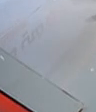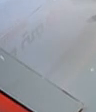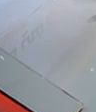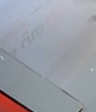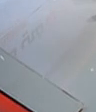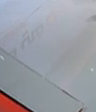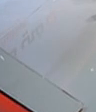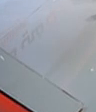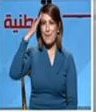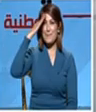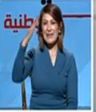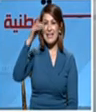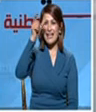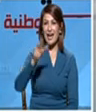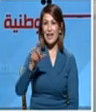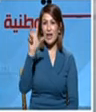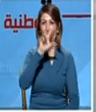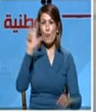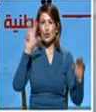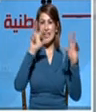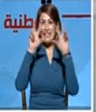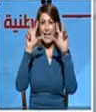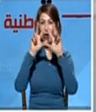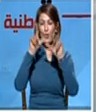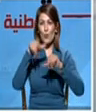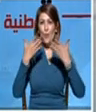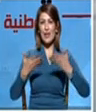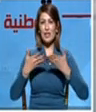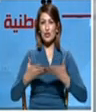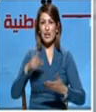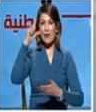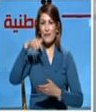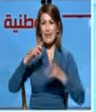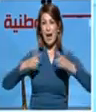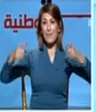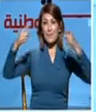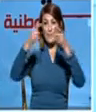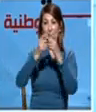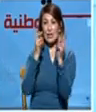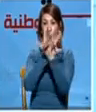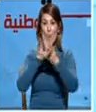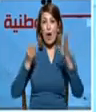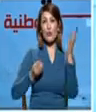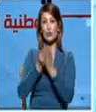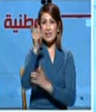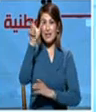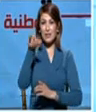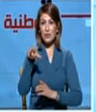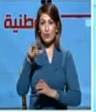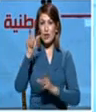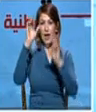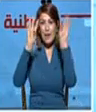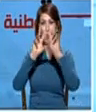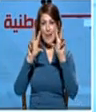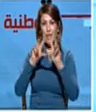مساء الخير مشاهدينا عبر الوطنيه الاولى اهلا وسهلا بيكم في هذا البلاد ولم يشر اه في اللقاء هو بلات